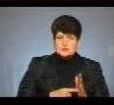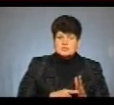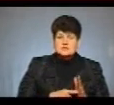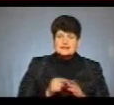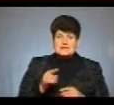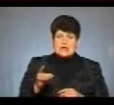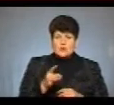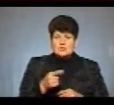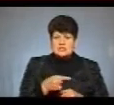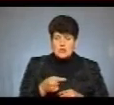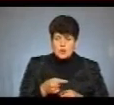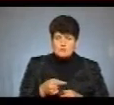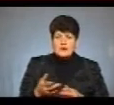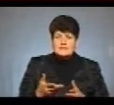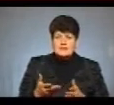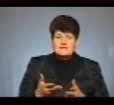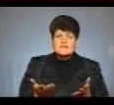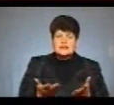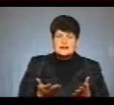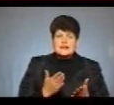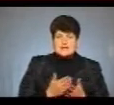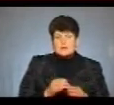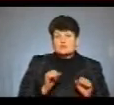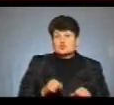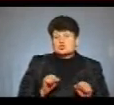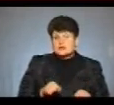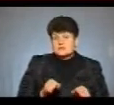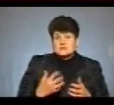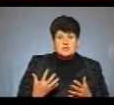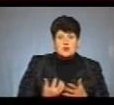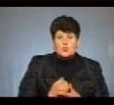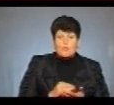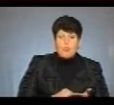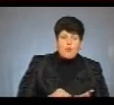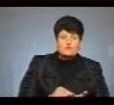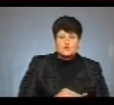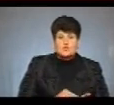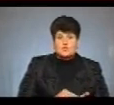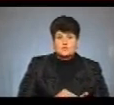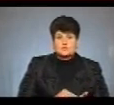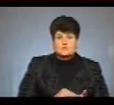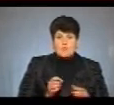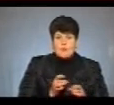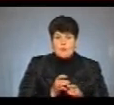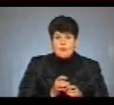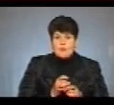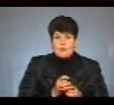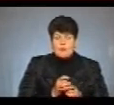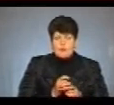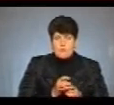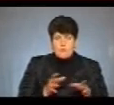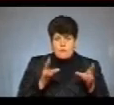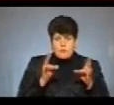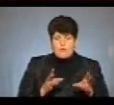ті райони Тернополя, в яких є ймовірність знаходження повторно боєприпасів минулих воєн, так само